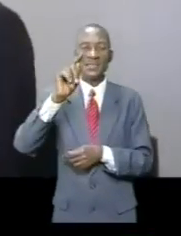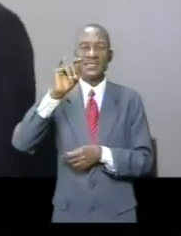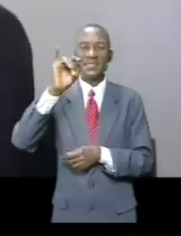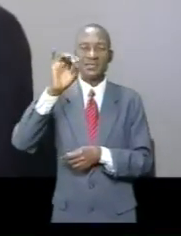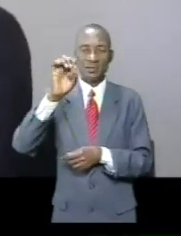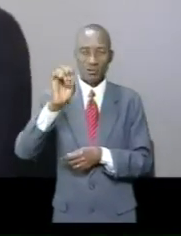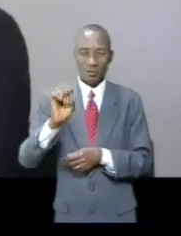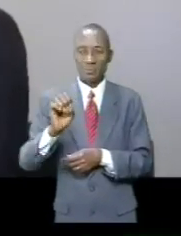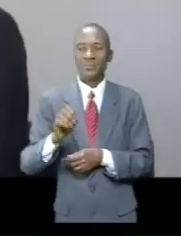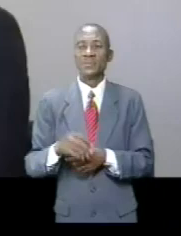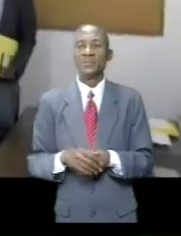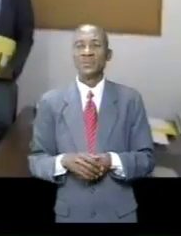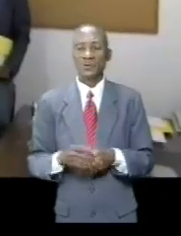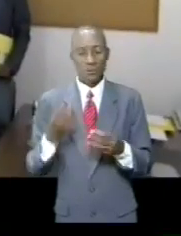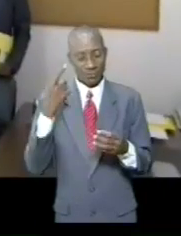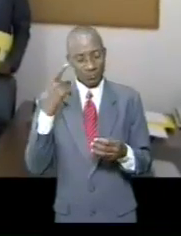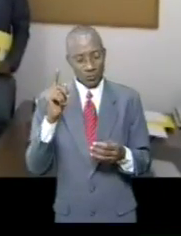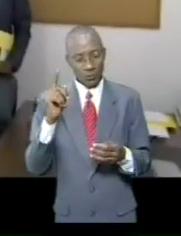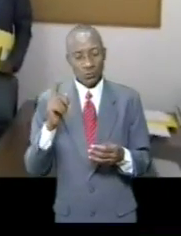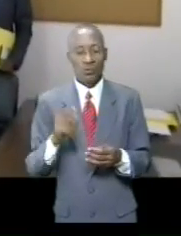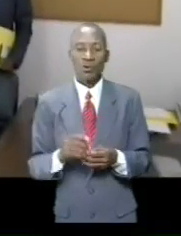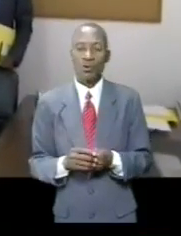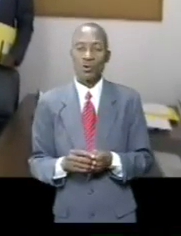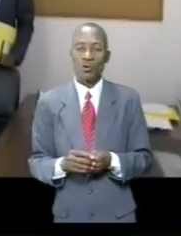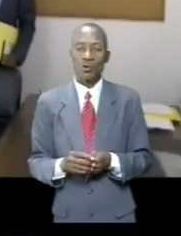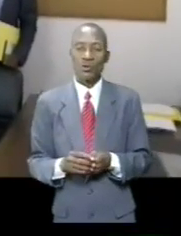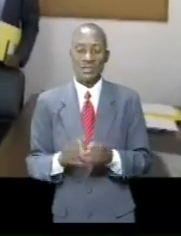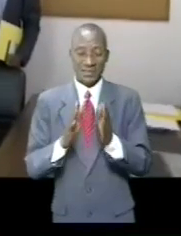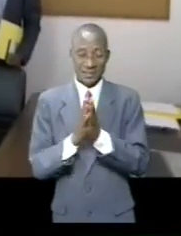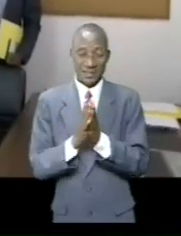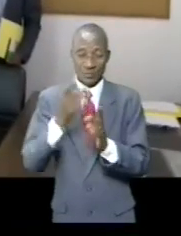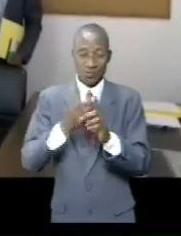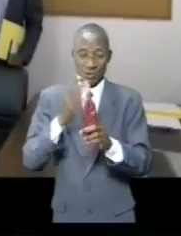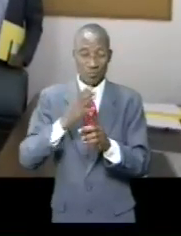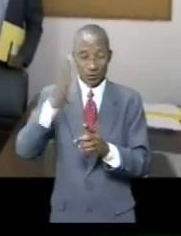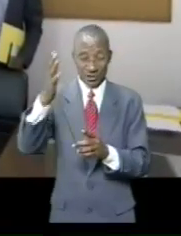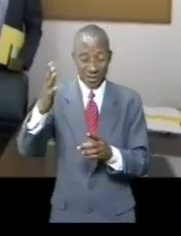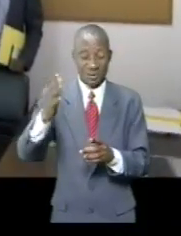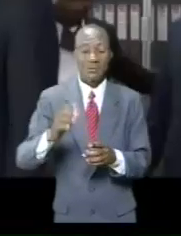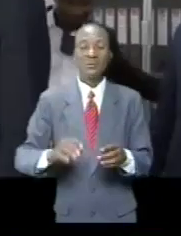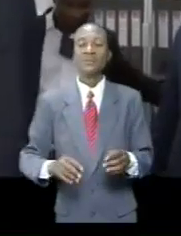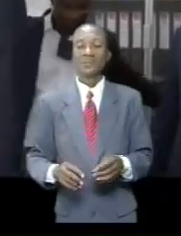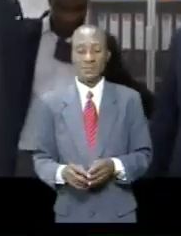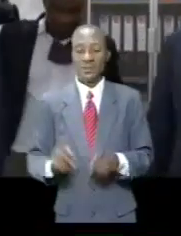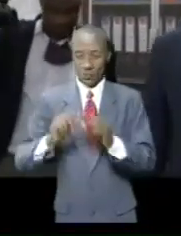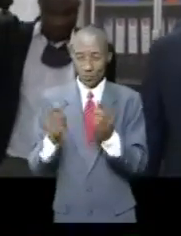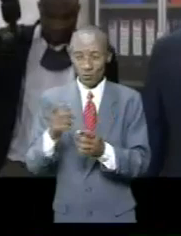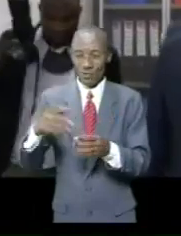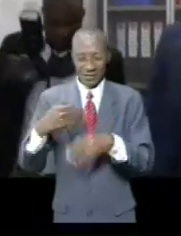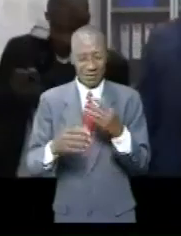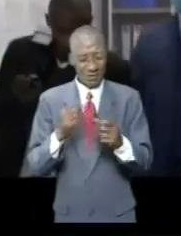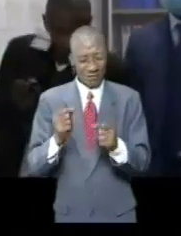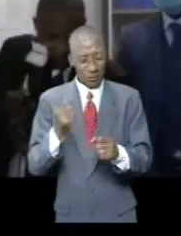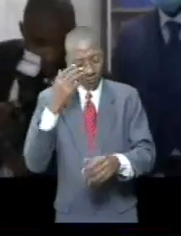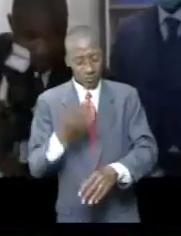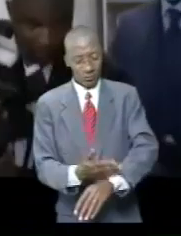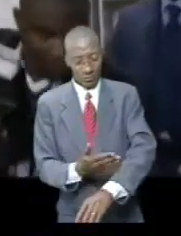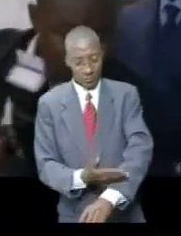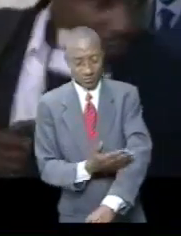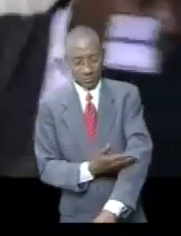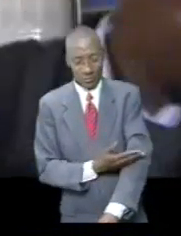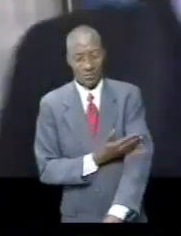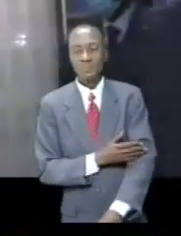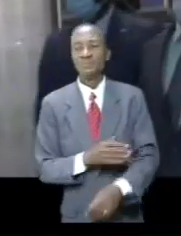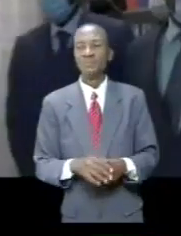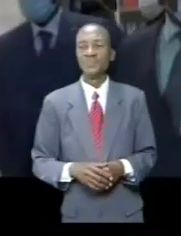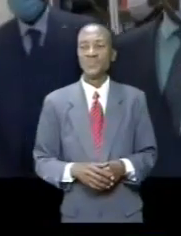résultats, c'est la conformité dans les 8 mois qui suivront, a déclaré le nouveau patron du secrétariat technique de l'ITIRDC. Pour sa part, le